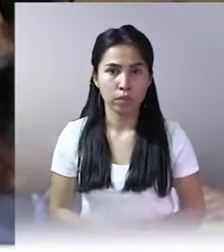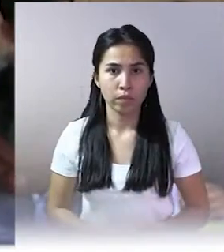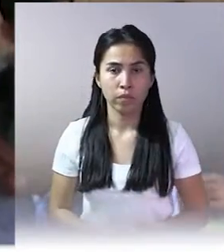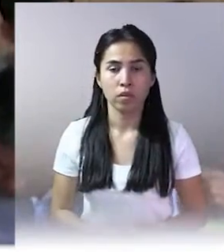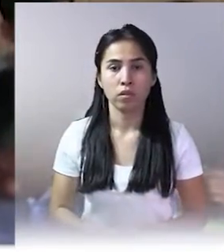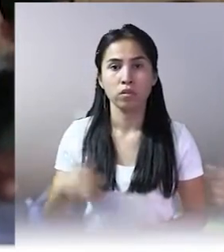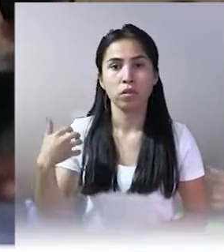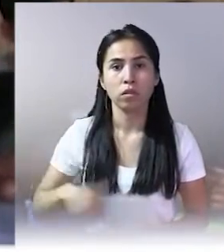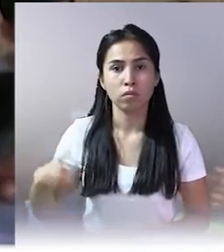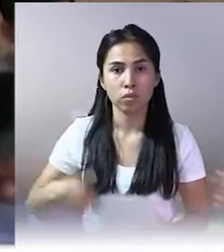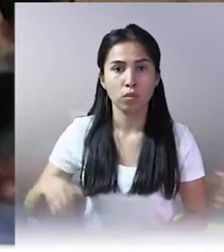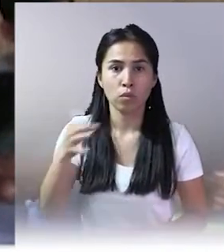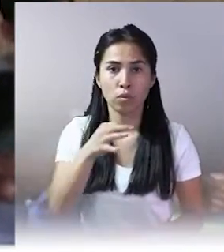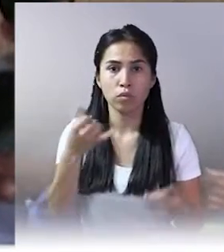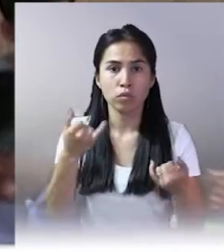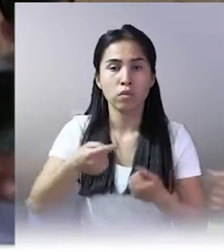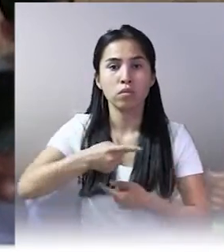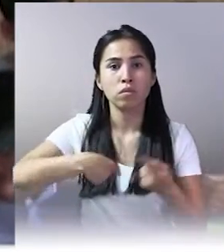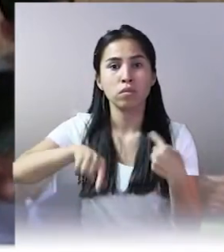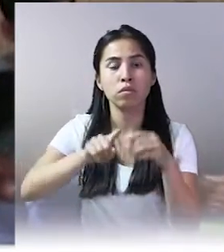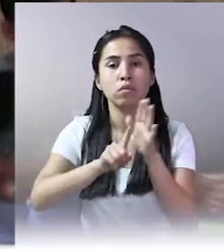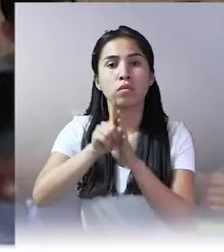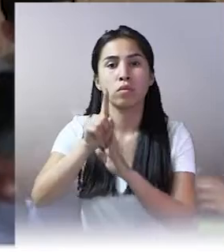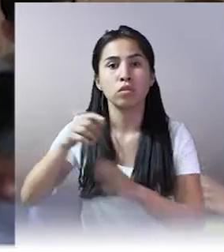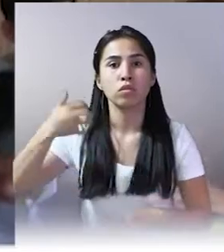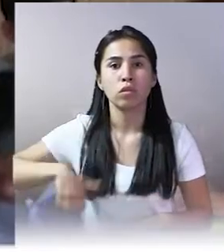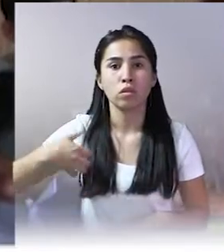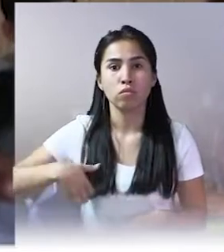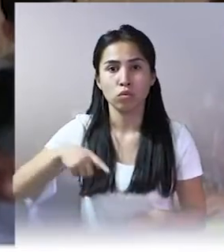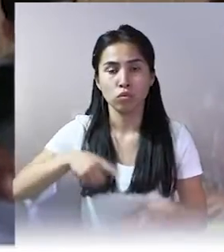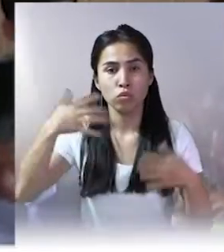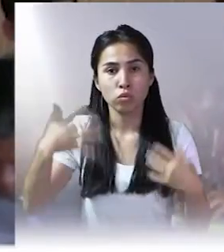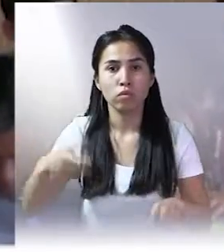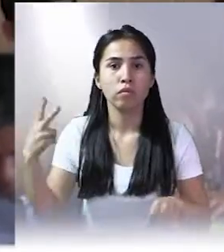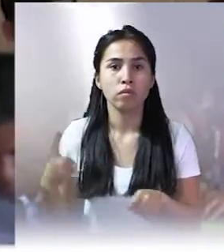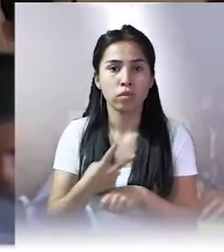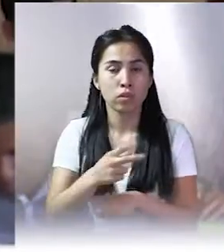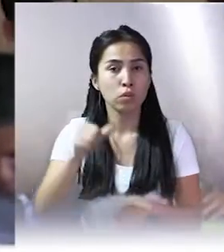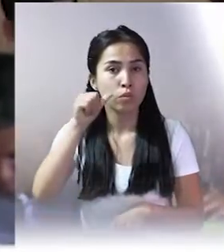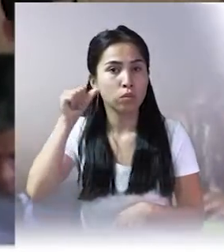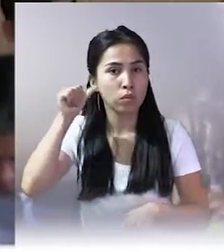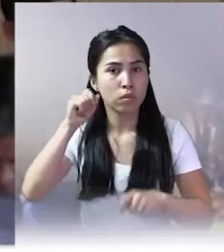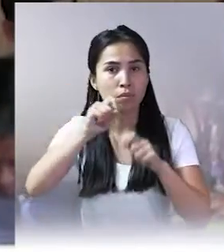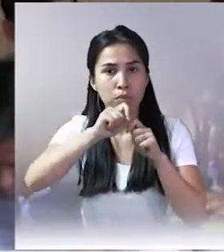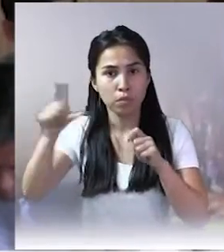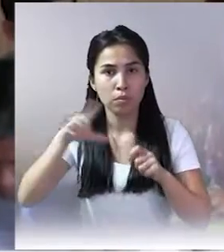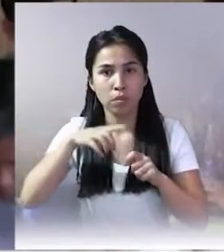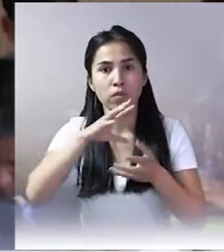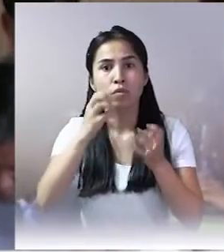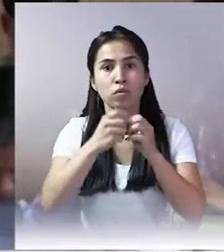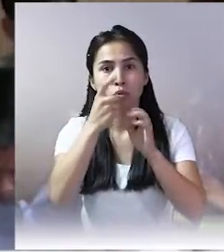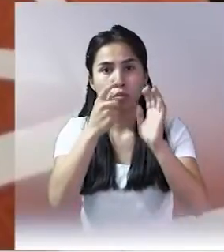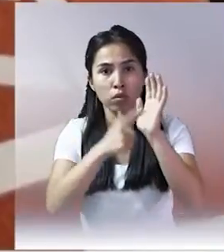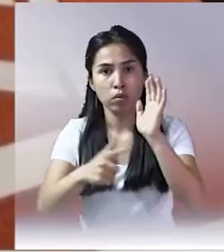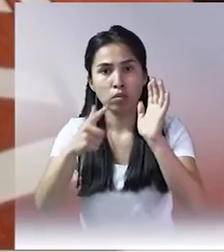Бүгінде бизнес бастау жобасы Жамбылда екінші жыл өтуде. Өткен жылы аталған жоба аясында 177 азамат оқыса, оның 100-ге